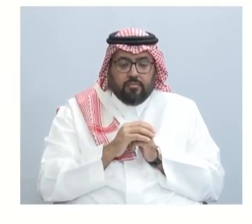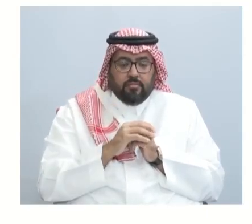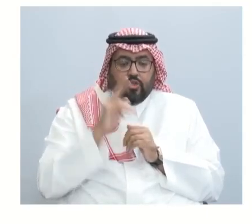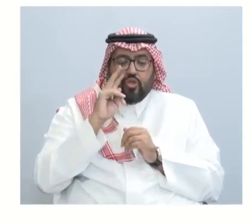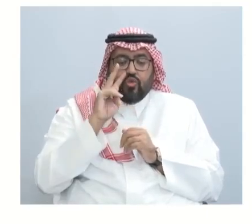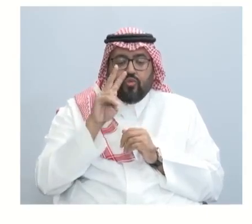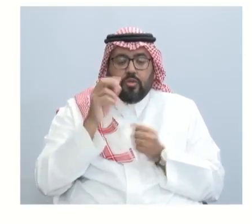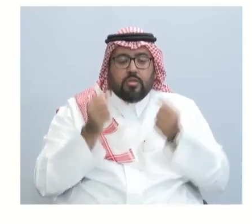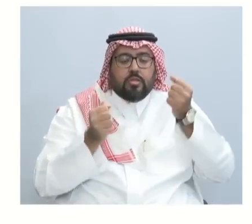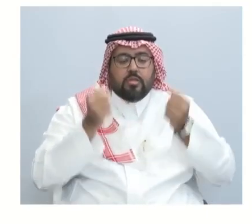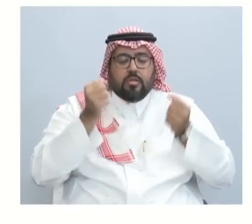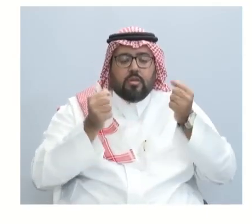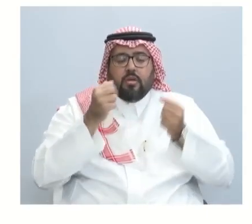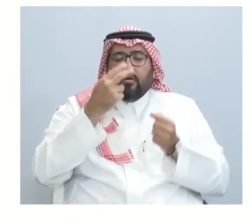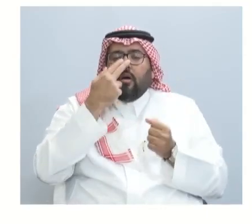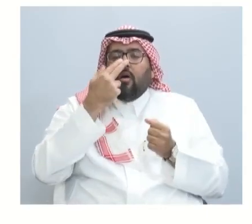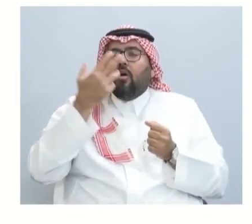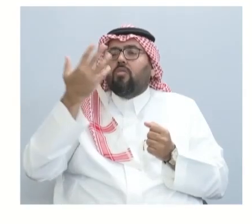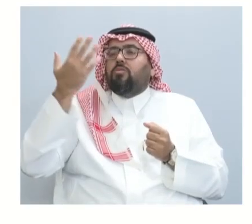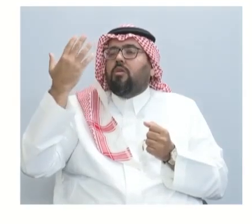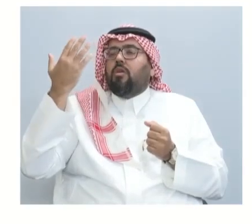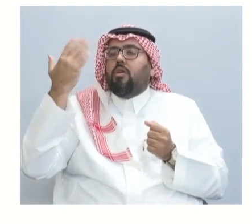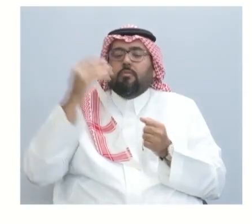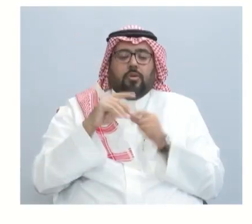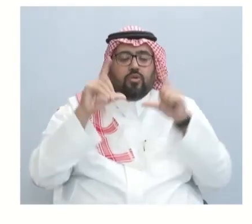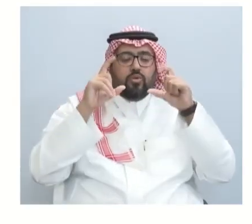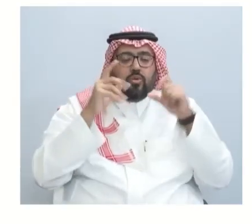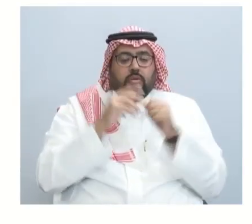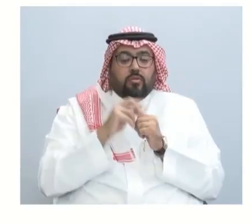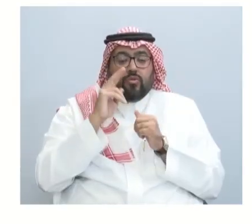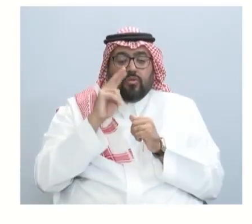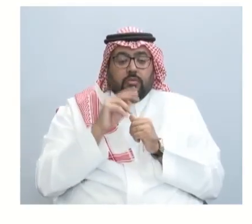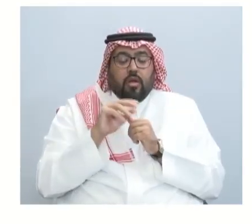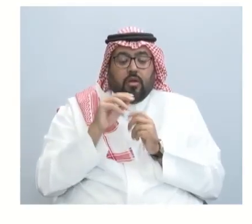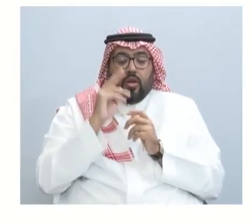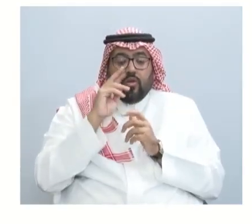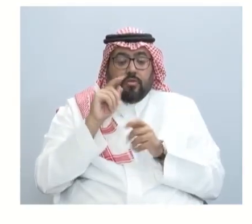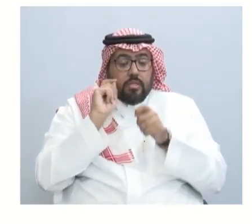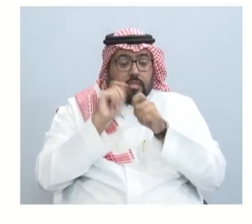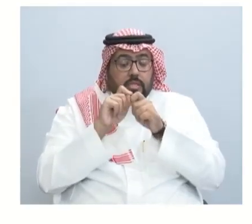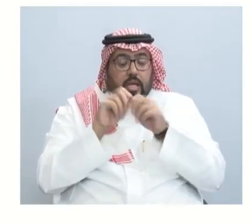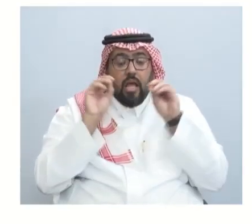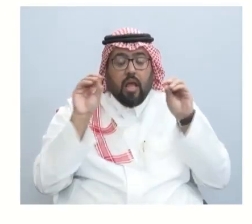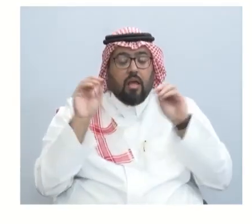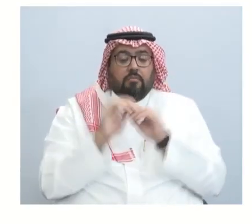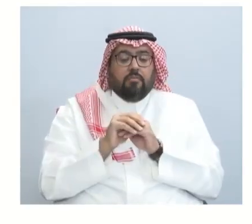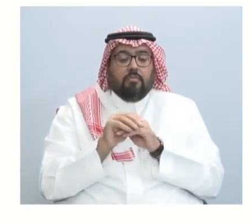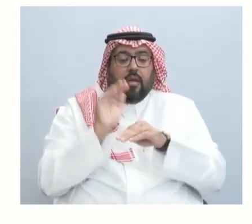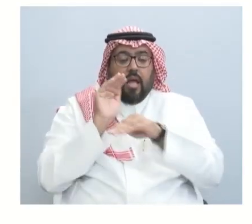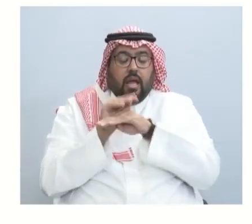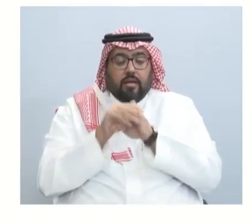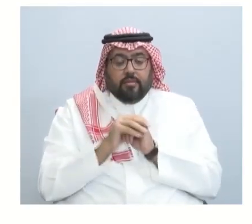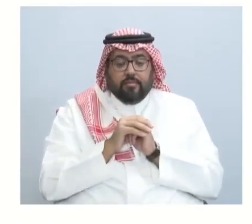لاحظ معي عبر هذه الصوره عزيزي الطالب وعزيزتي الطالبه اريد ان ارشدك في هذه الصوره الى